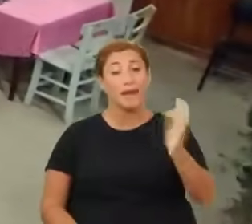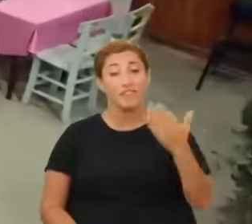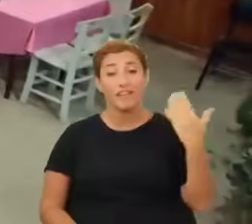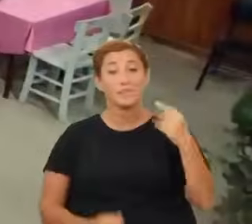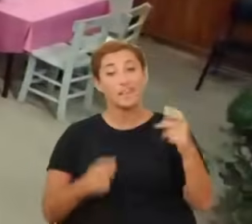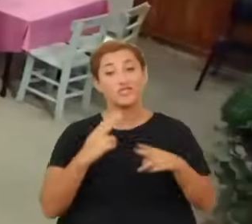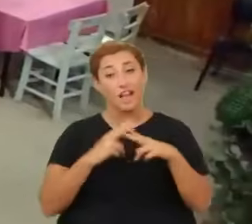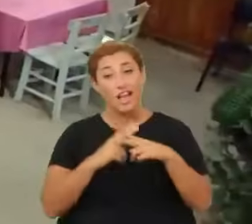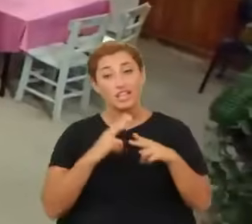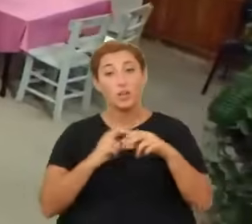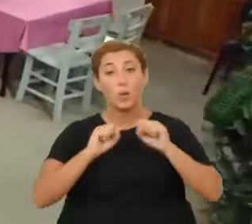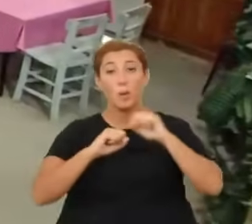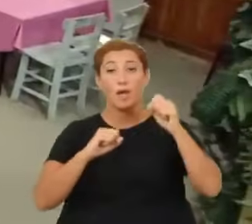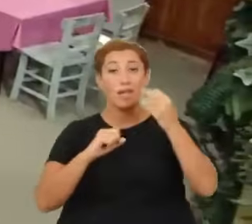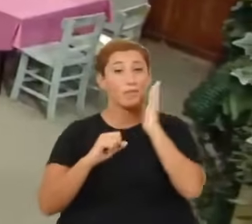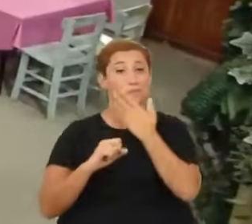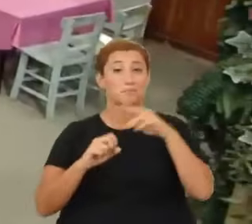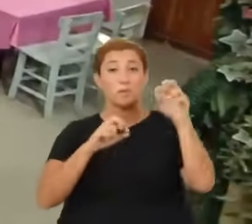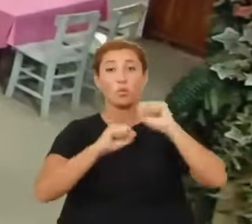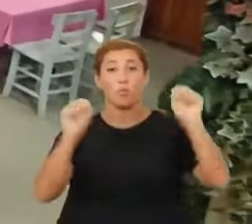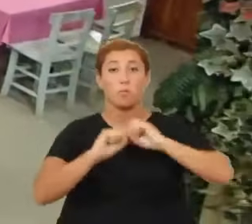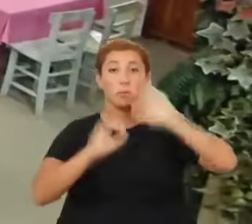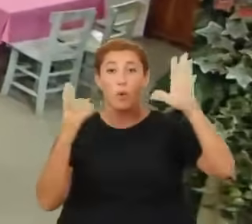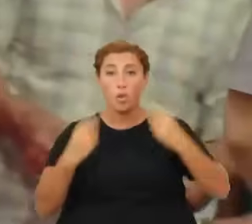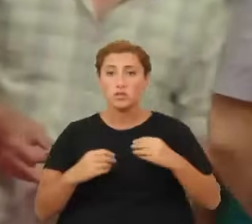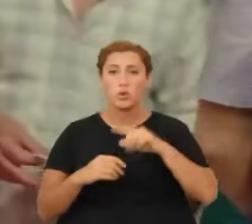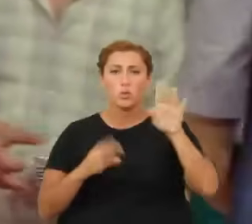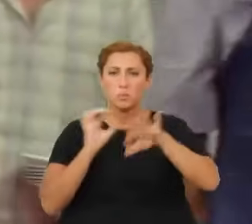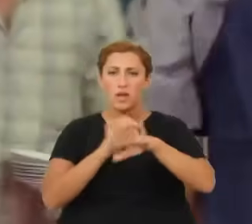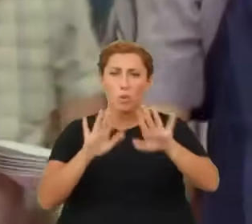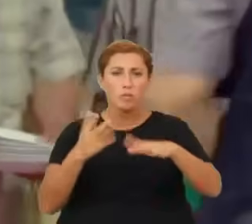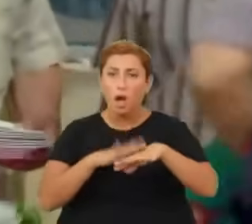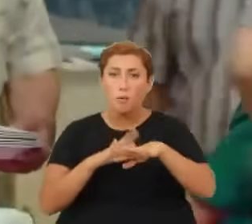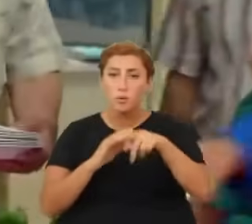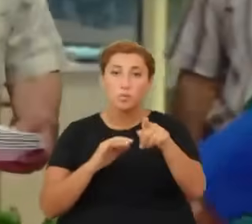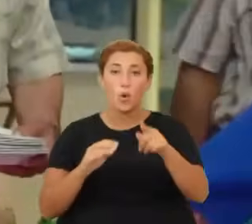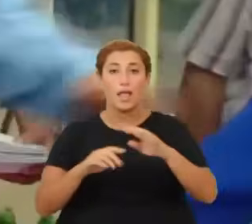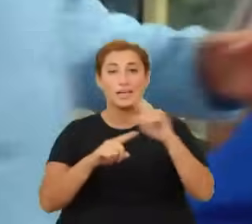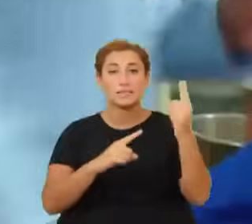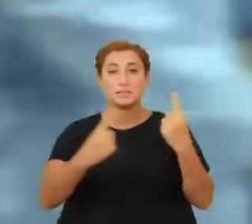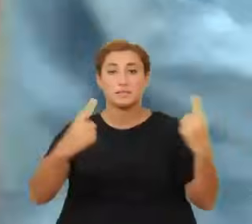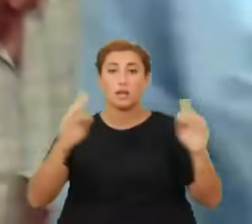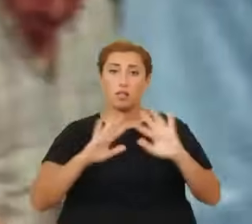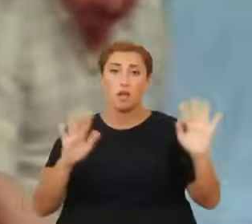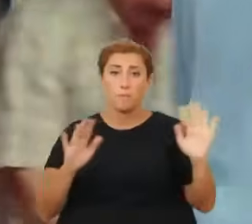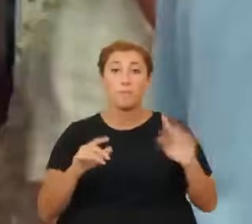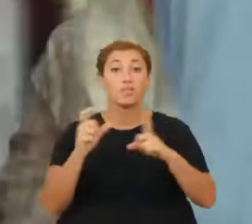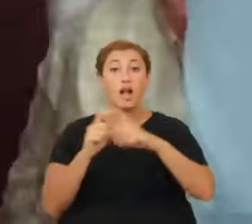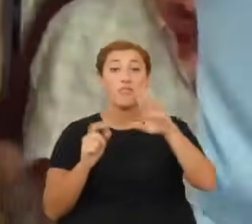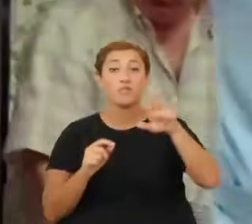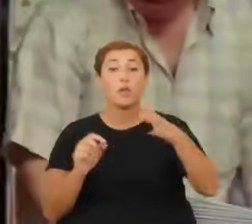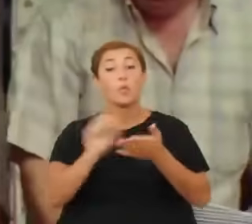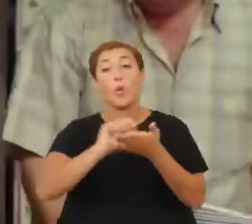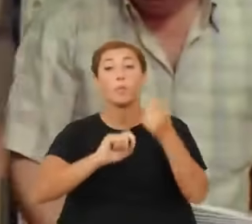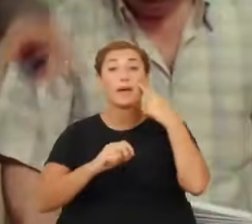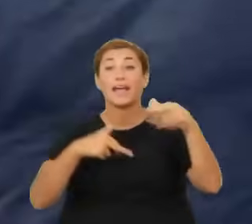Hadi beyler. Biraz acele. Top patladı, patlayacak. Dur bir dakika. Bunları ne yapıyorsun sen? Şöyle herkese bir tane. Tamam işte. Danyal, not